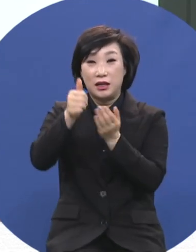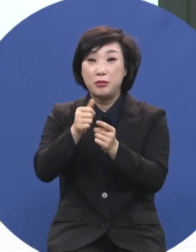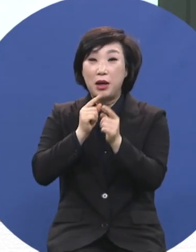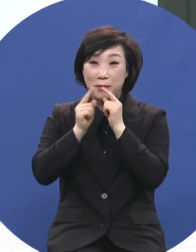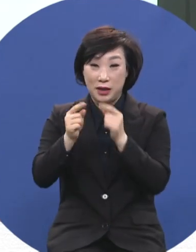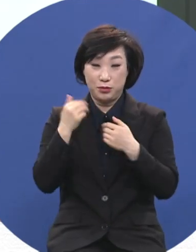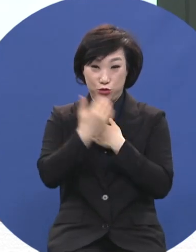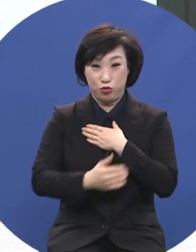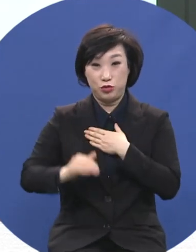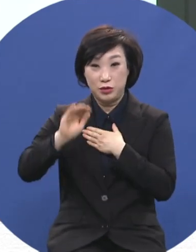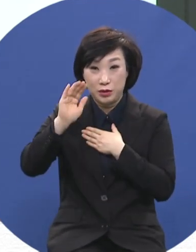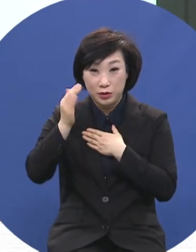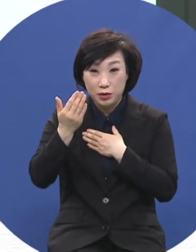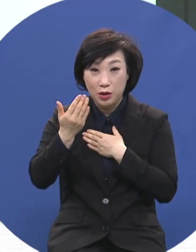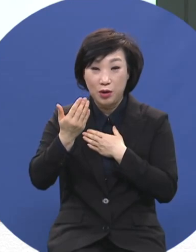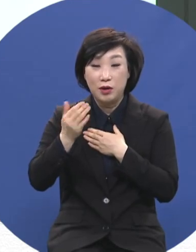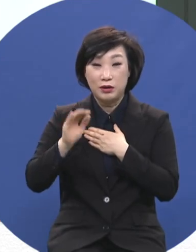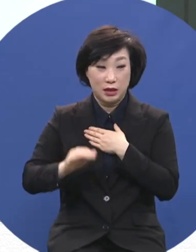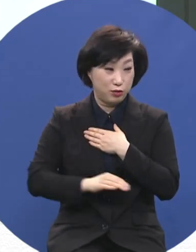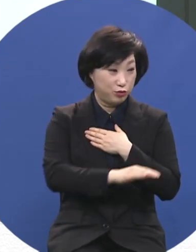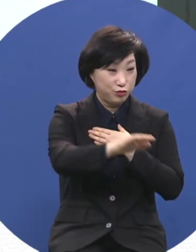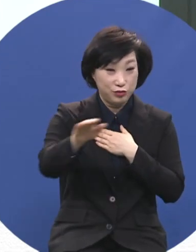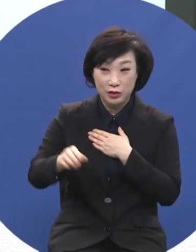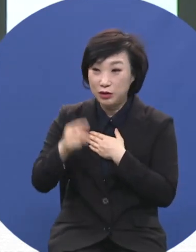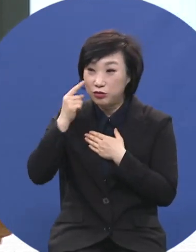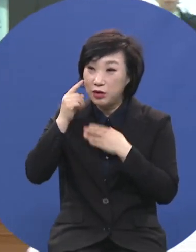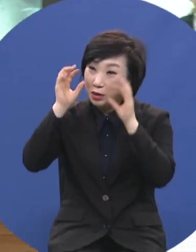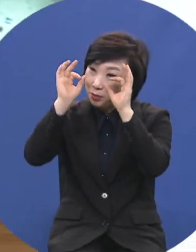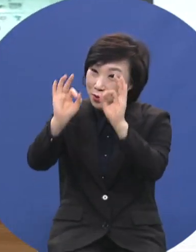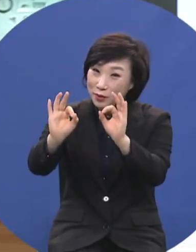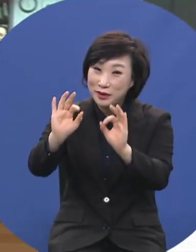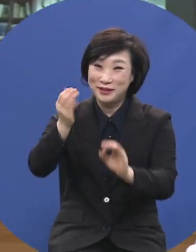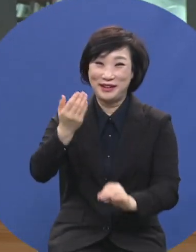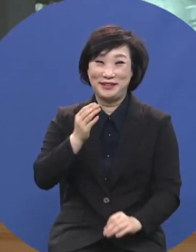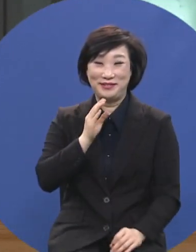말씀이 육신이 되어 우리 눈에 보이게 해서